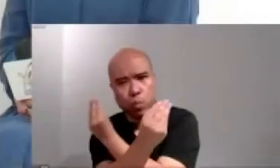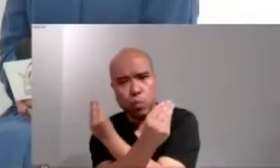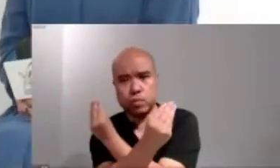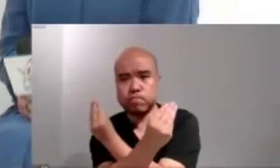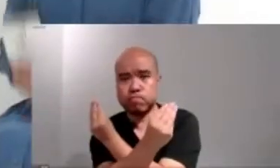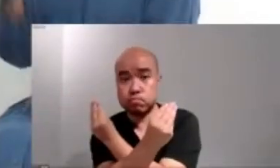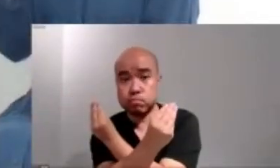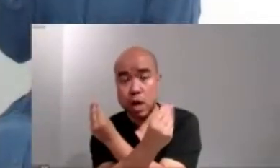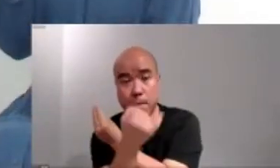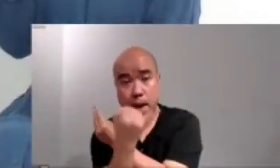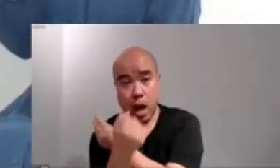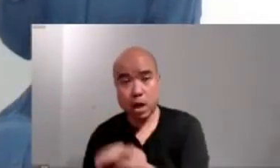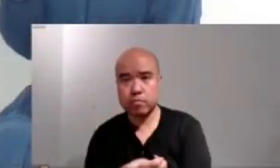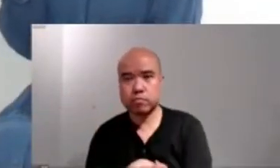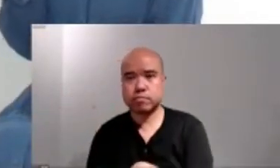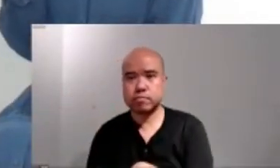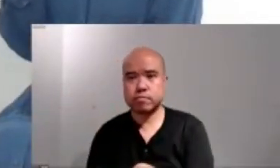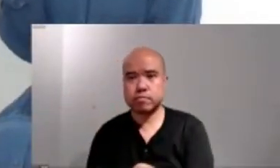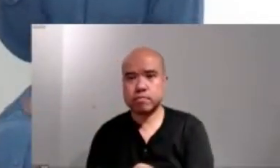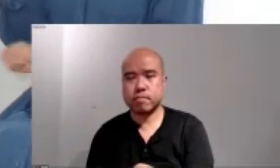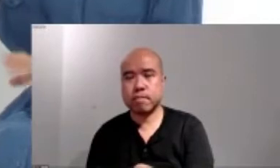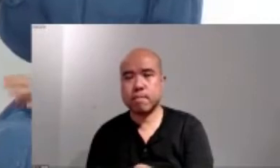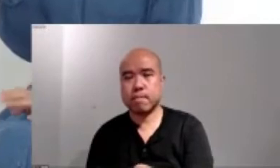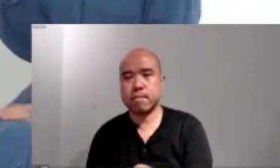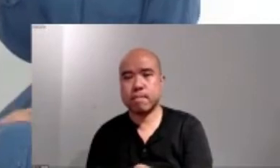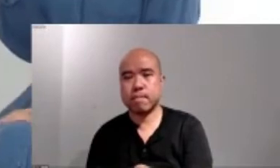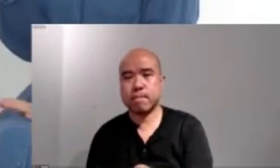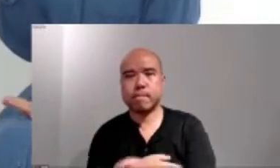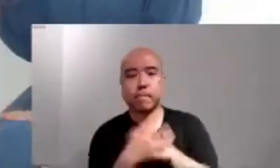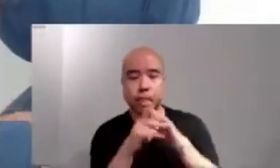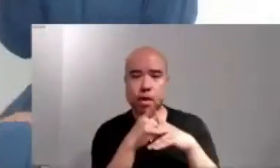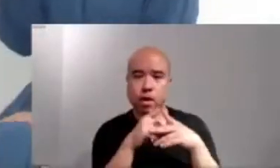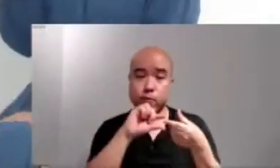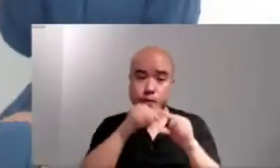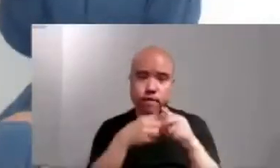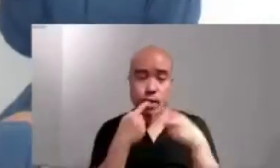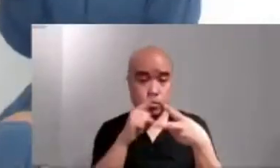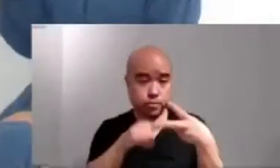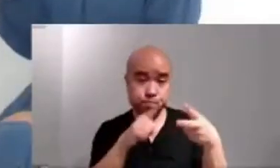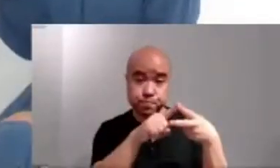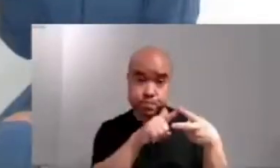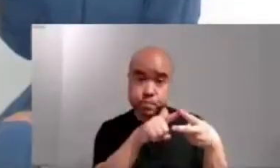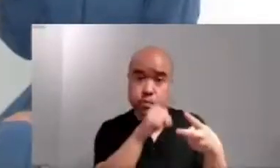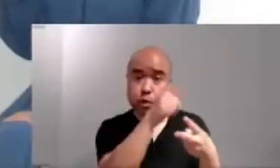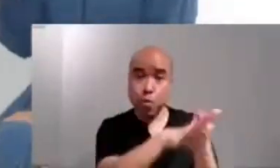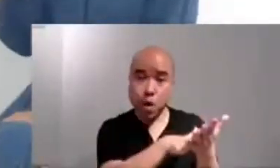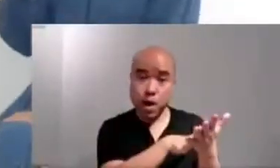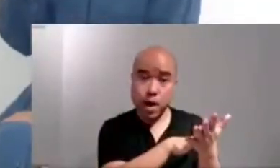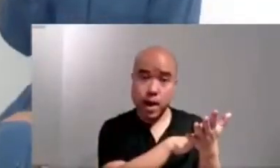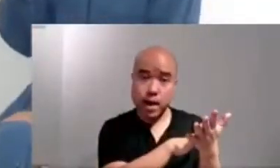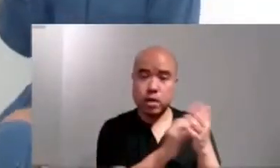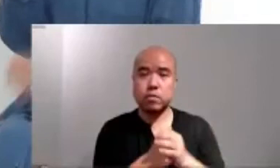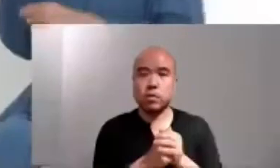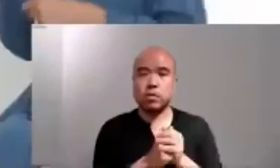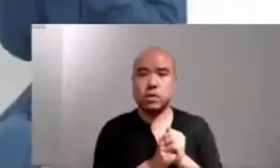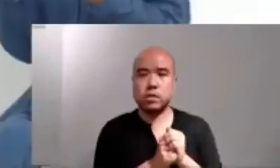樣的 flow？ 是啊，我們呢其實 online 和 offline 兩個玩法是不同的。 Okay. online 那個就是剛才你說的那個啦，那就是、